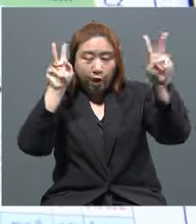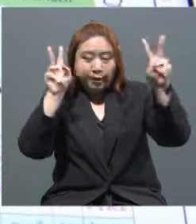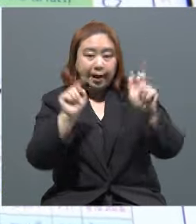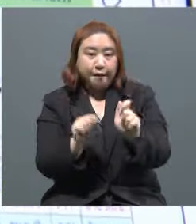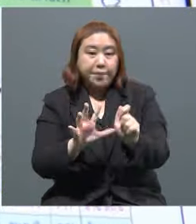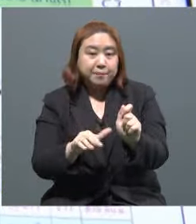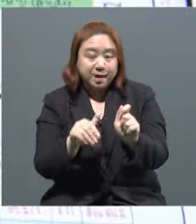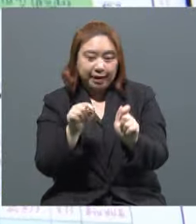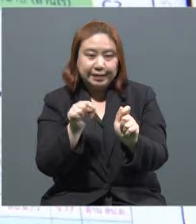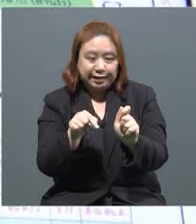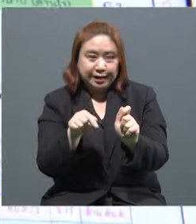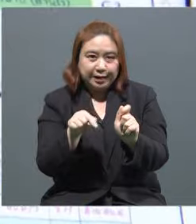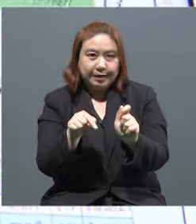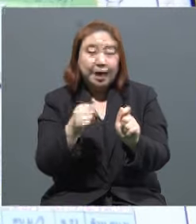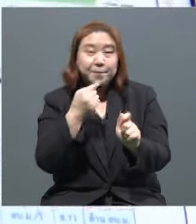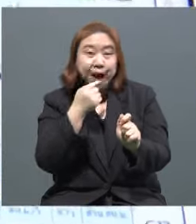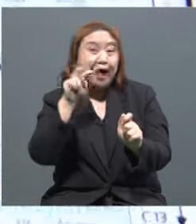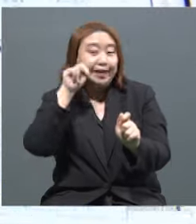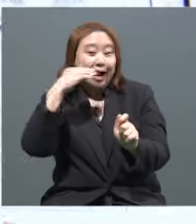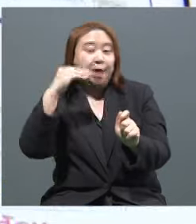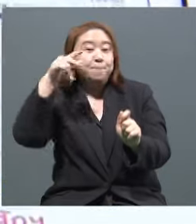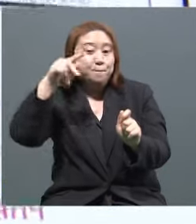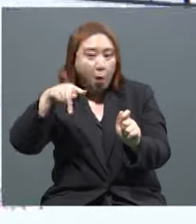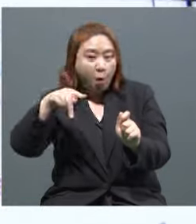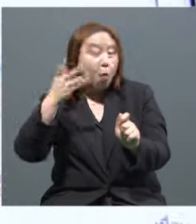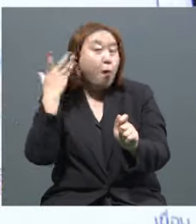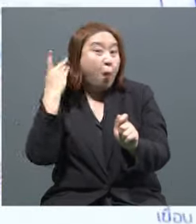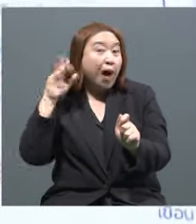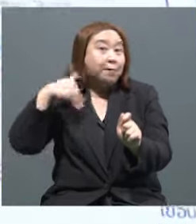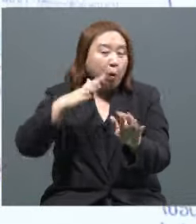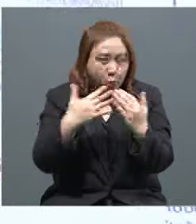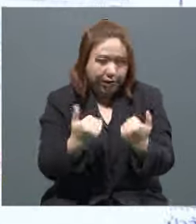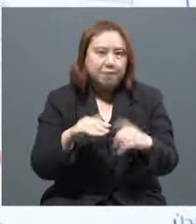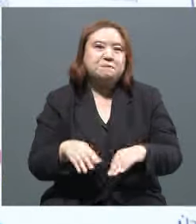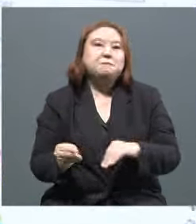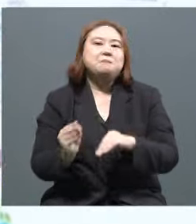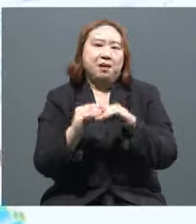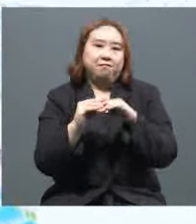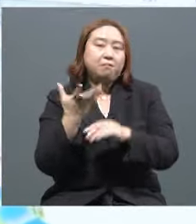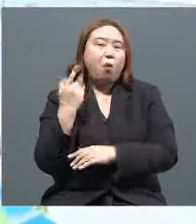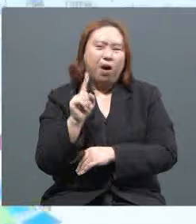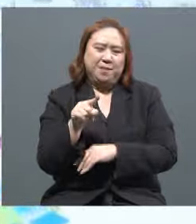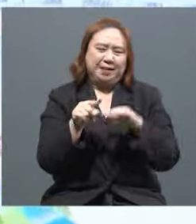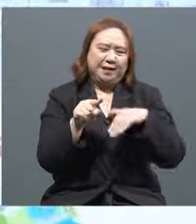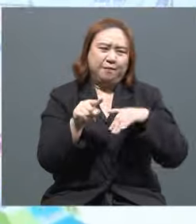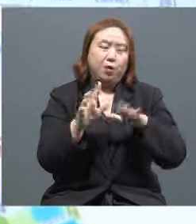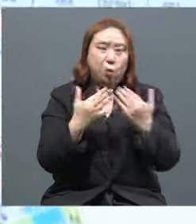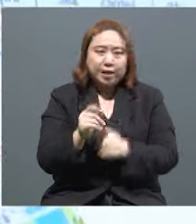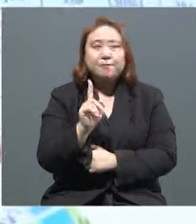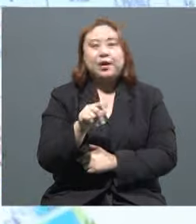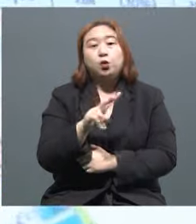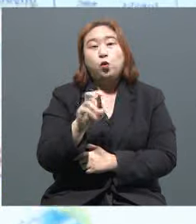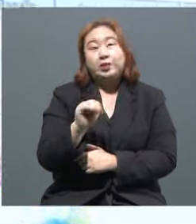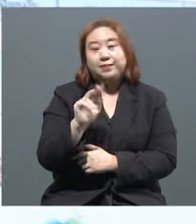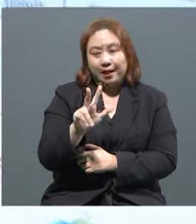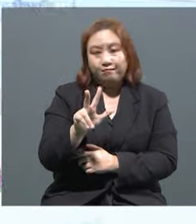มืองจังหวัดนครสวรรค์หรือปากน้ำโพเรานะครับมีปริมาณน้ำเพิ่มขึ้นจากเมื่อวานนะครับเมื่อวานมีไม่ถึงพันนะครับวันนี้มีประมาณ